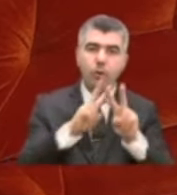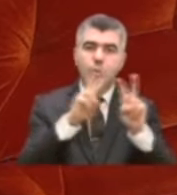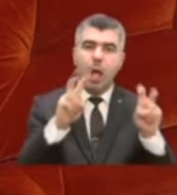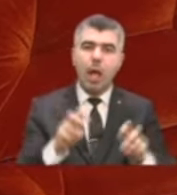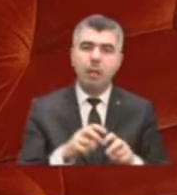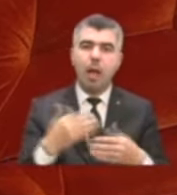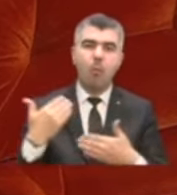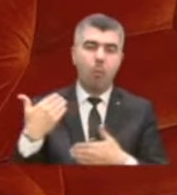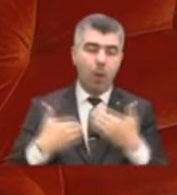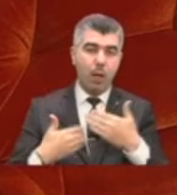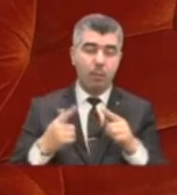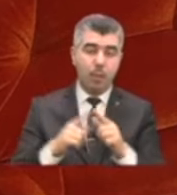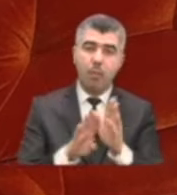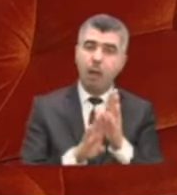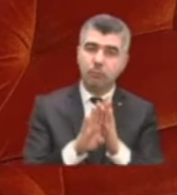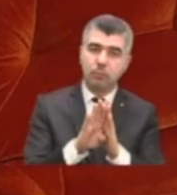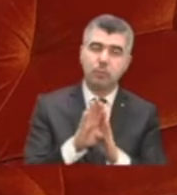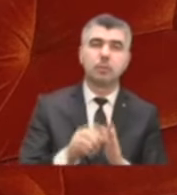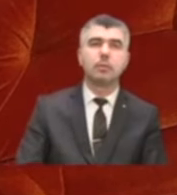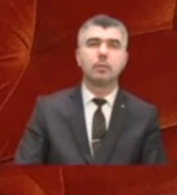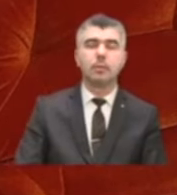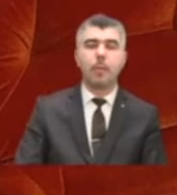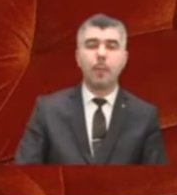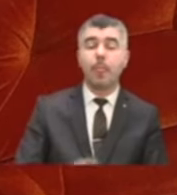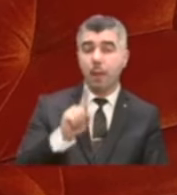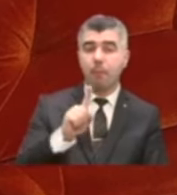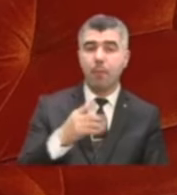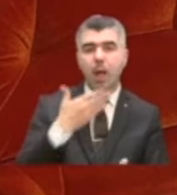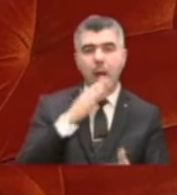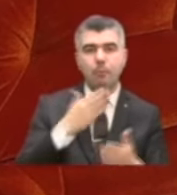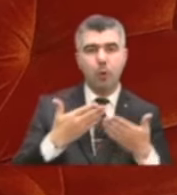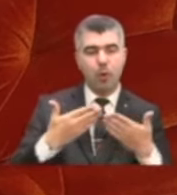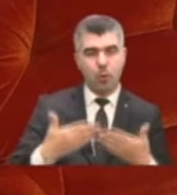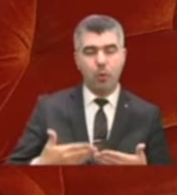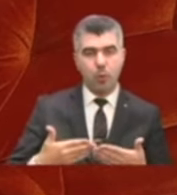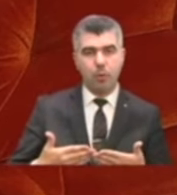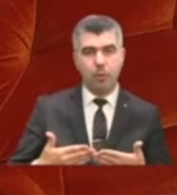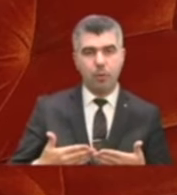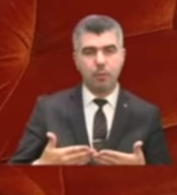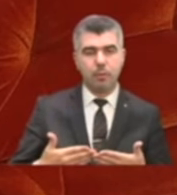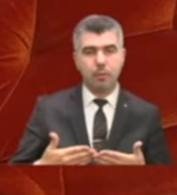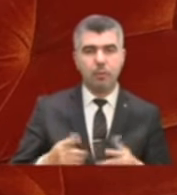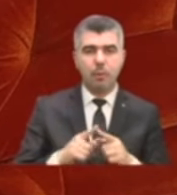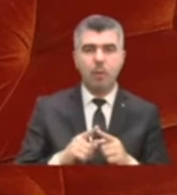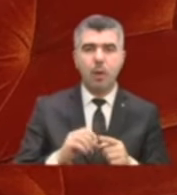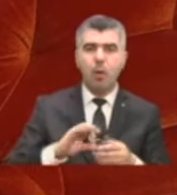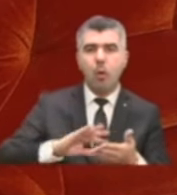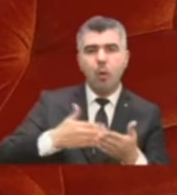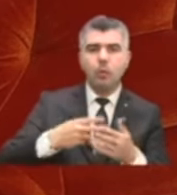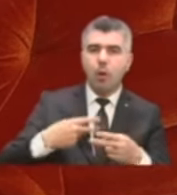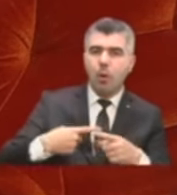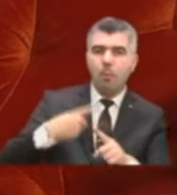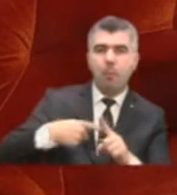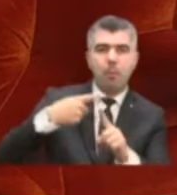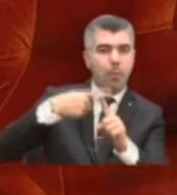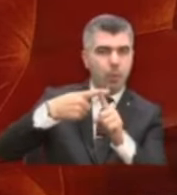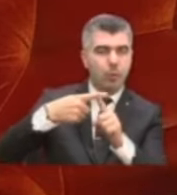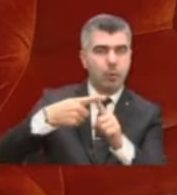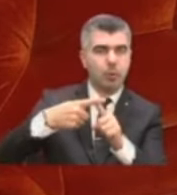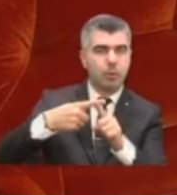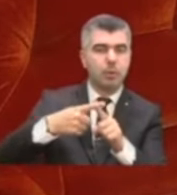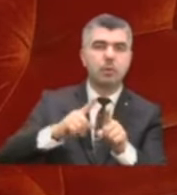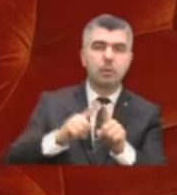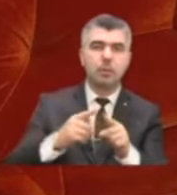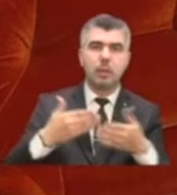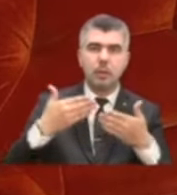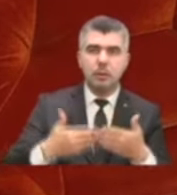الإعاقة، إذا هذا كان تطور كبير. لكن الحمد لله حاليا يعني بغينا نمشيو أبعد من هذا، ولهذا بدينا